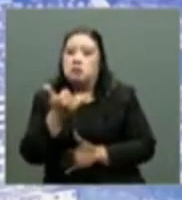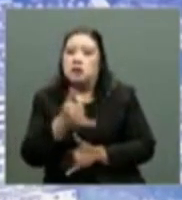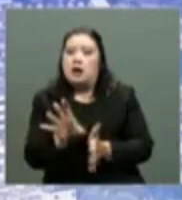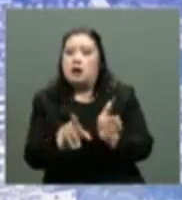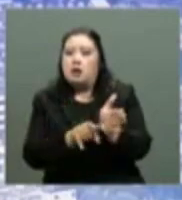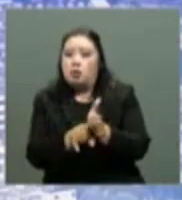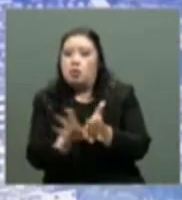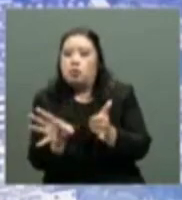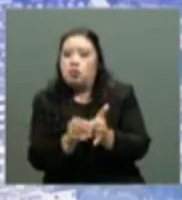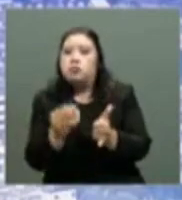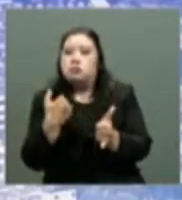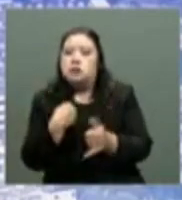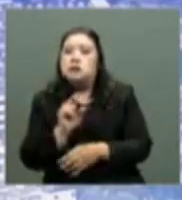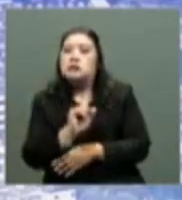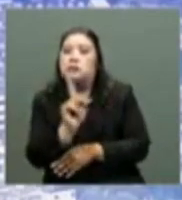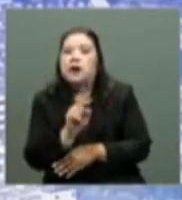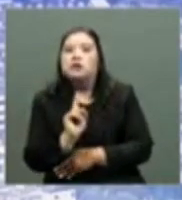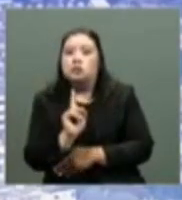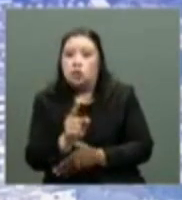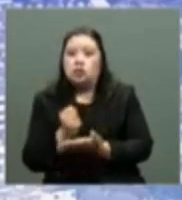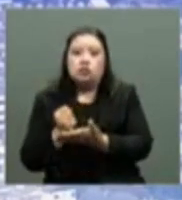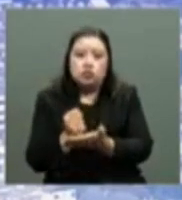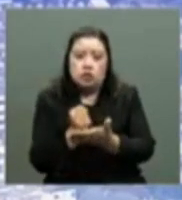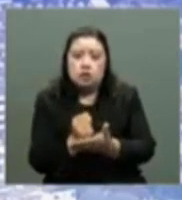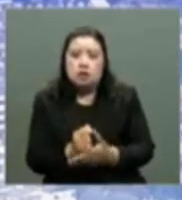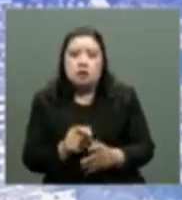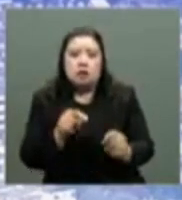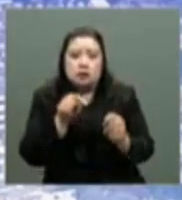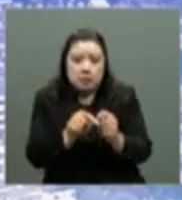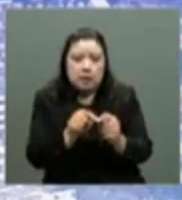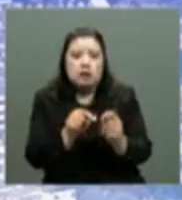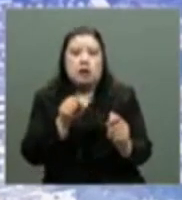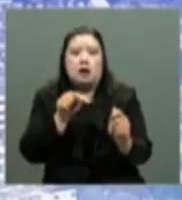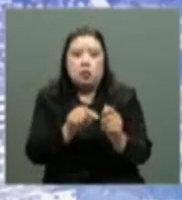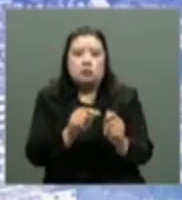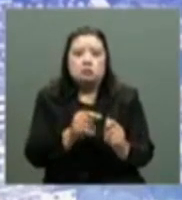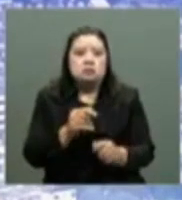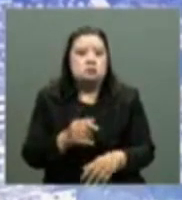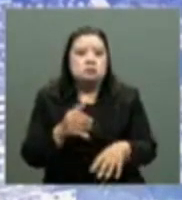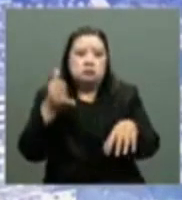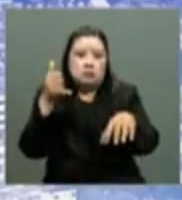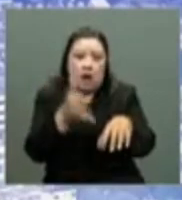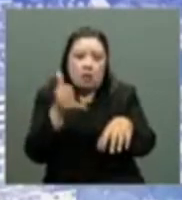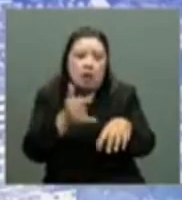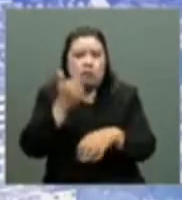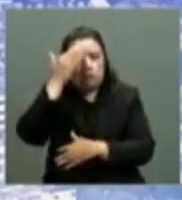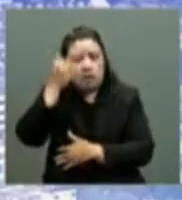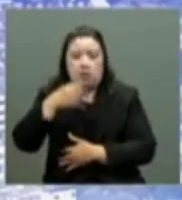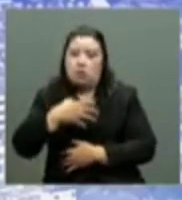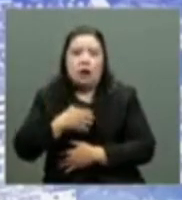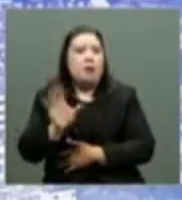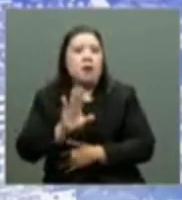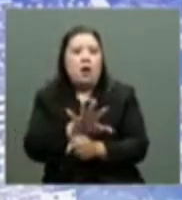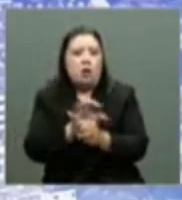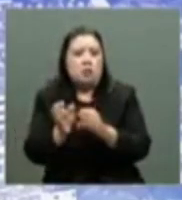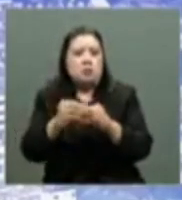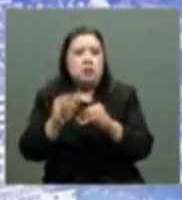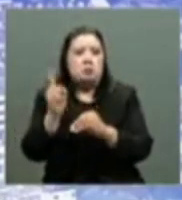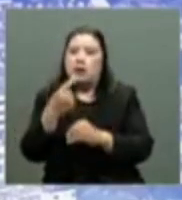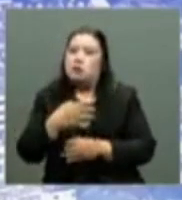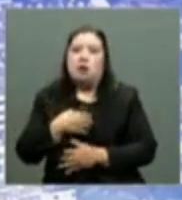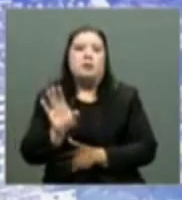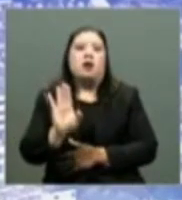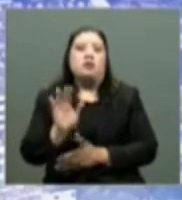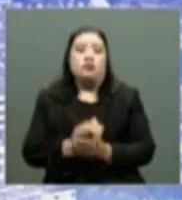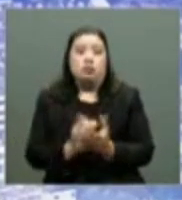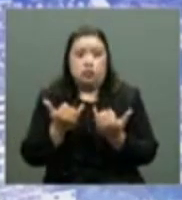แน่ๆเพราะฉะนั้นจะต้องมีการดูแลเข้าไปอย่างละเอียดยิ่งขึ้นเราไม่ต้องการให้มีใครป่วยขึ้นมาจากโรคนี้อีกเลยนะครับ